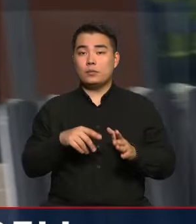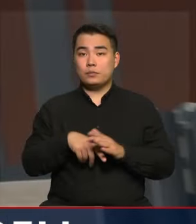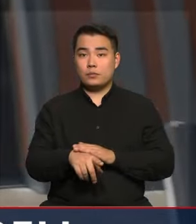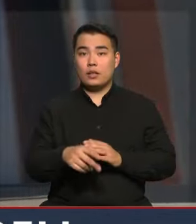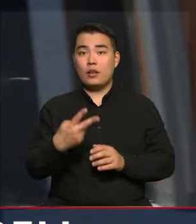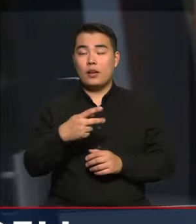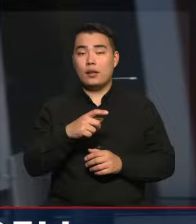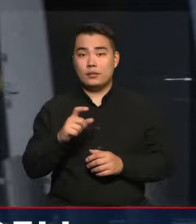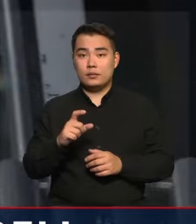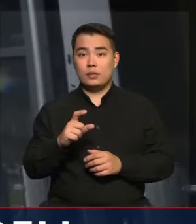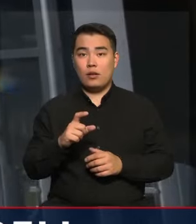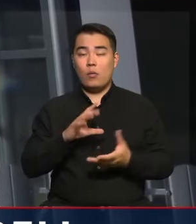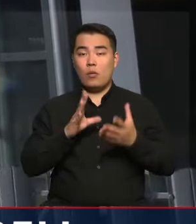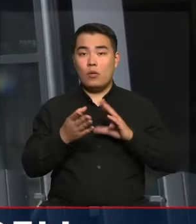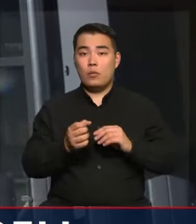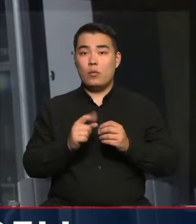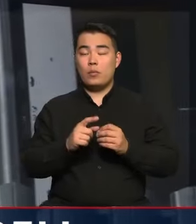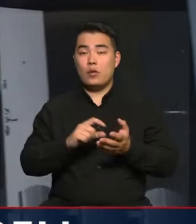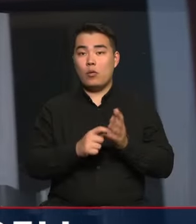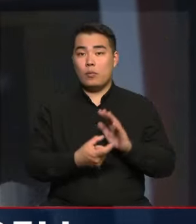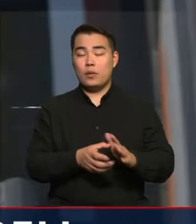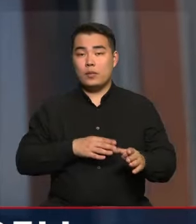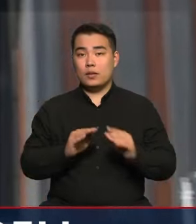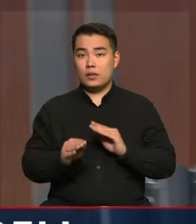екі қабатта жалпылама 11 бөлме орналасқан.